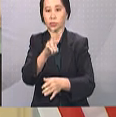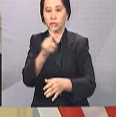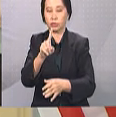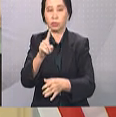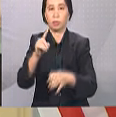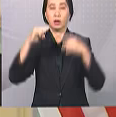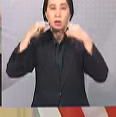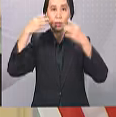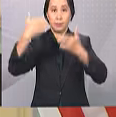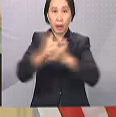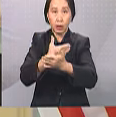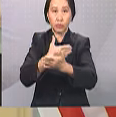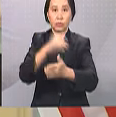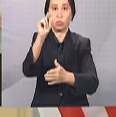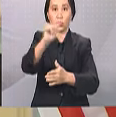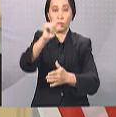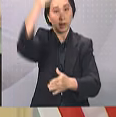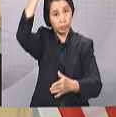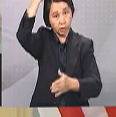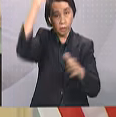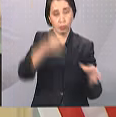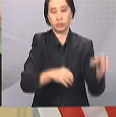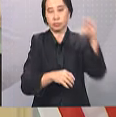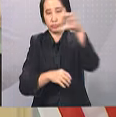Selayang Baru Gombak Selangor,